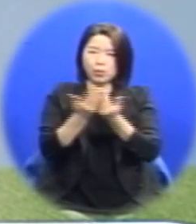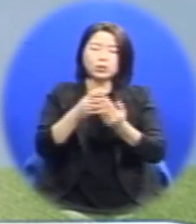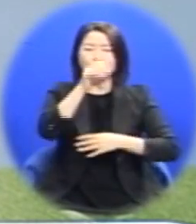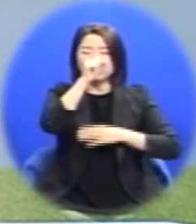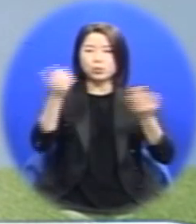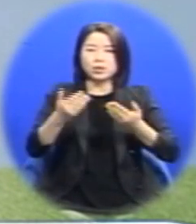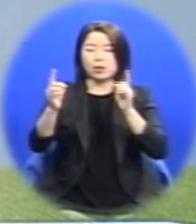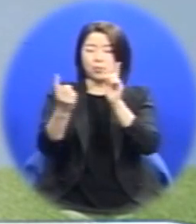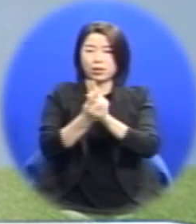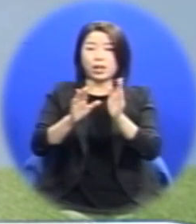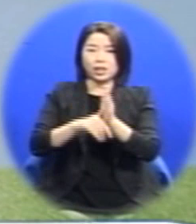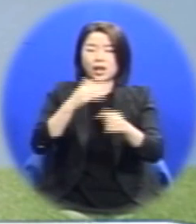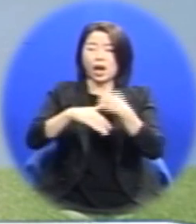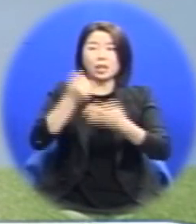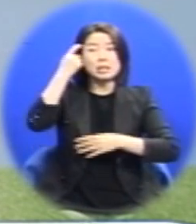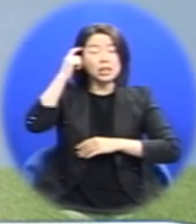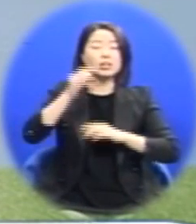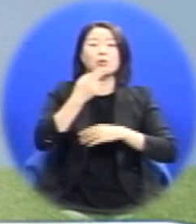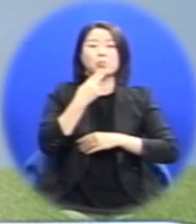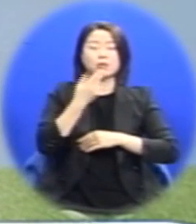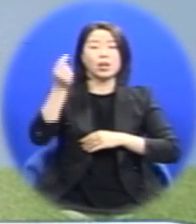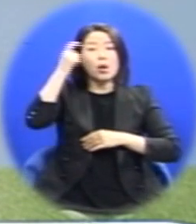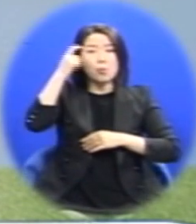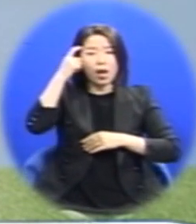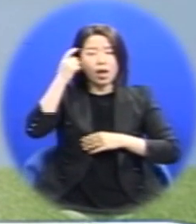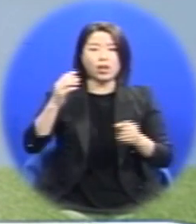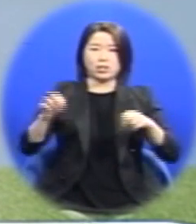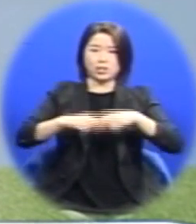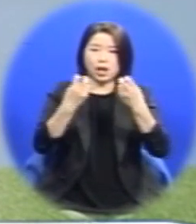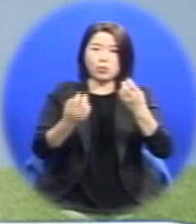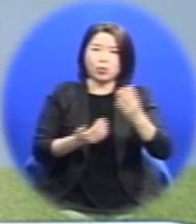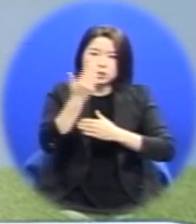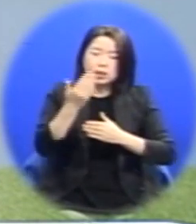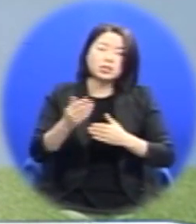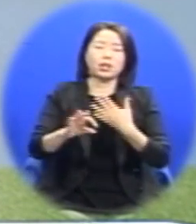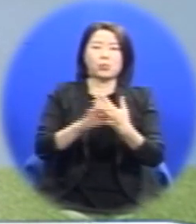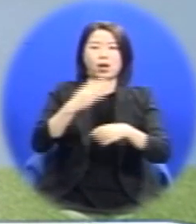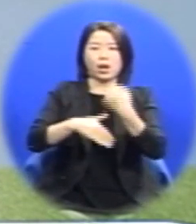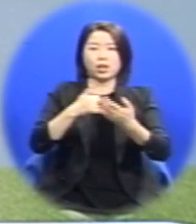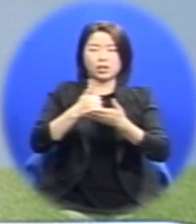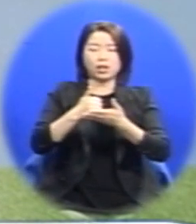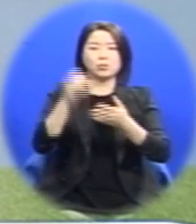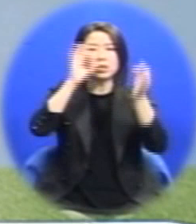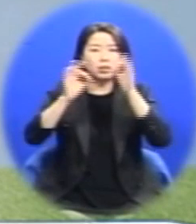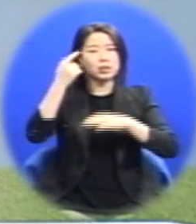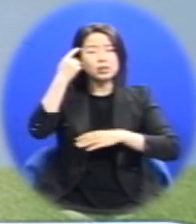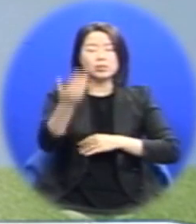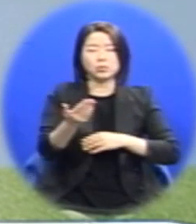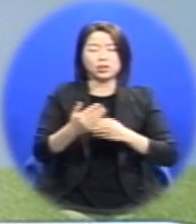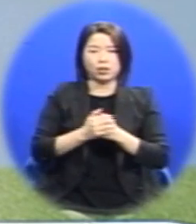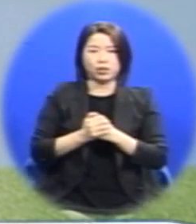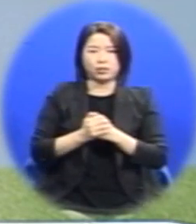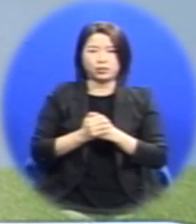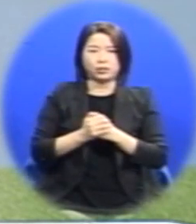때는 하나님 의식도 하지 않다가 왜 사고나 재난이 일어나면 사람들은 그렇게 하나님을 찾는 것입니까?